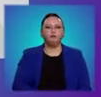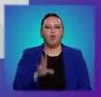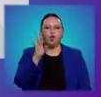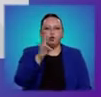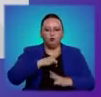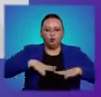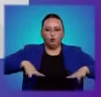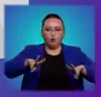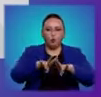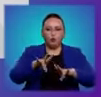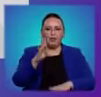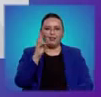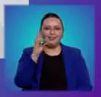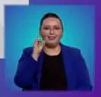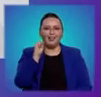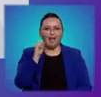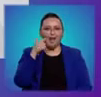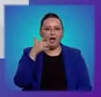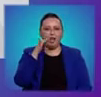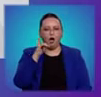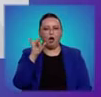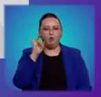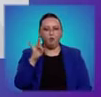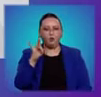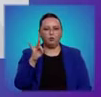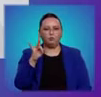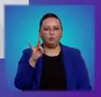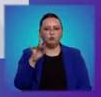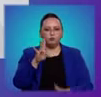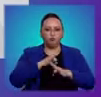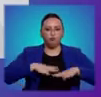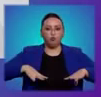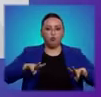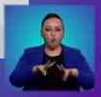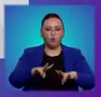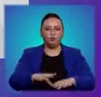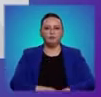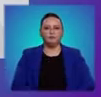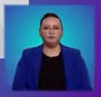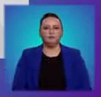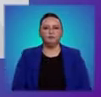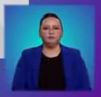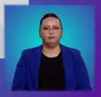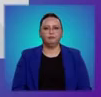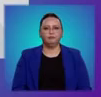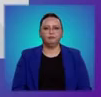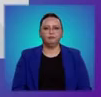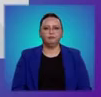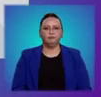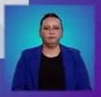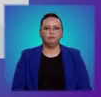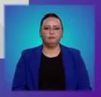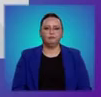гэж бичдэг. А нүур гэдгийг харин монгол бичгээр нигуур гэж бичдэг ээ. Нүур гэдэг үг нуух гэдэг